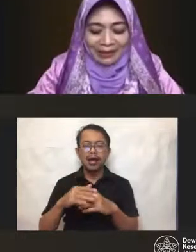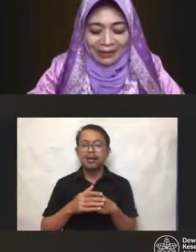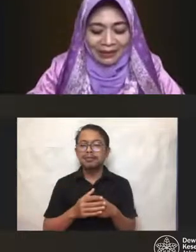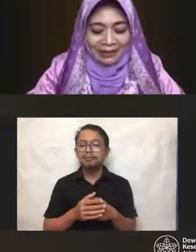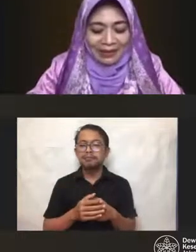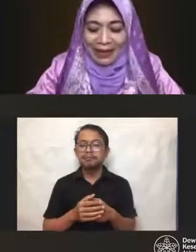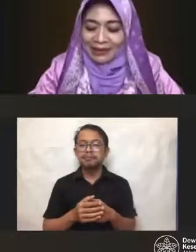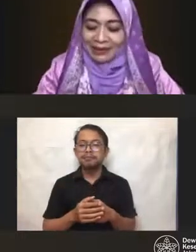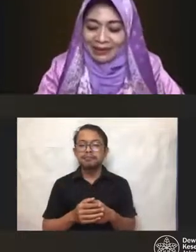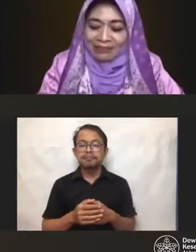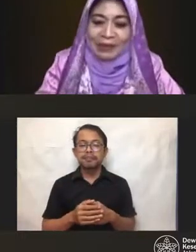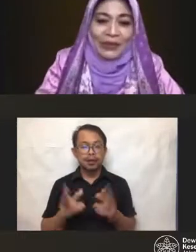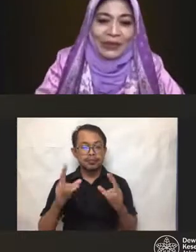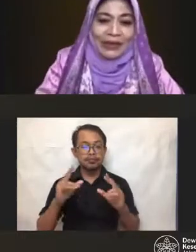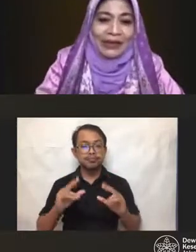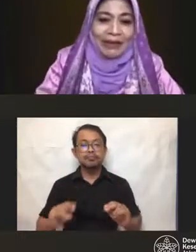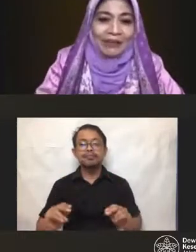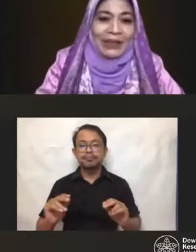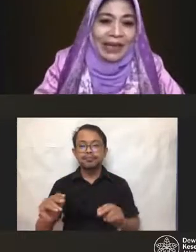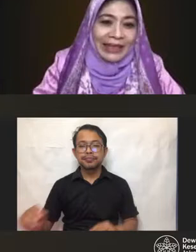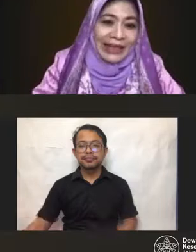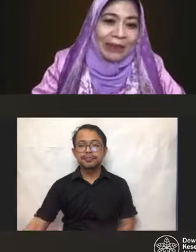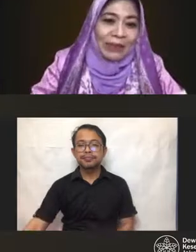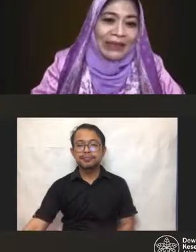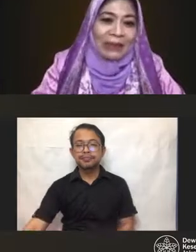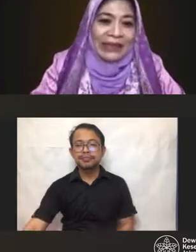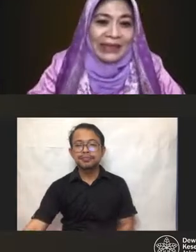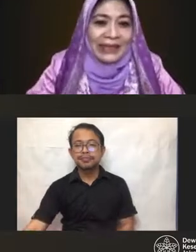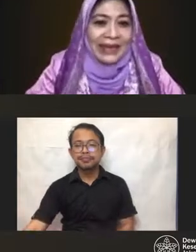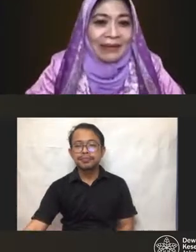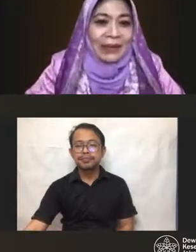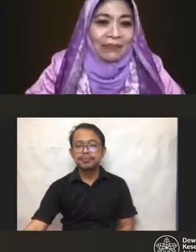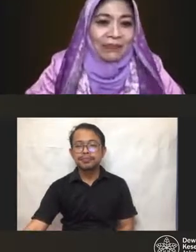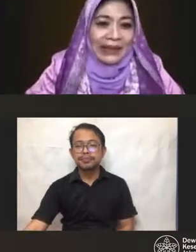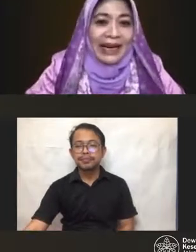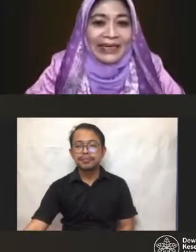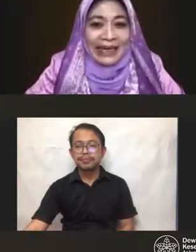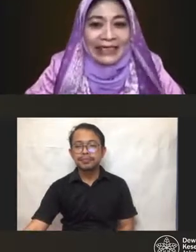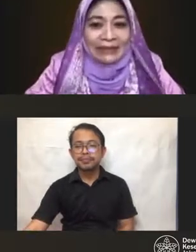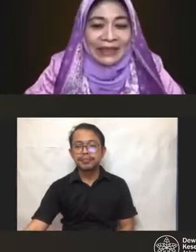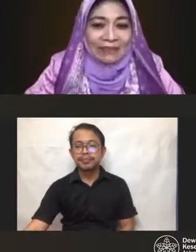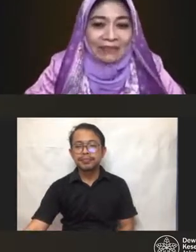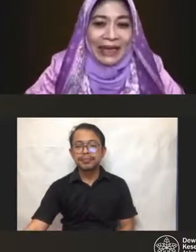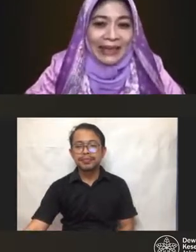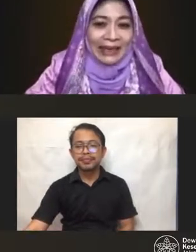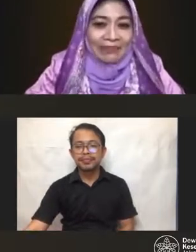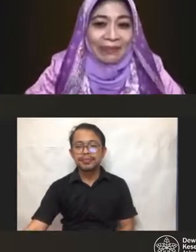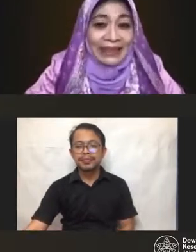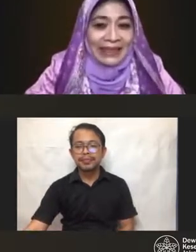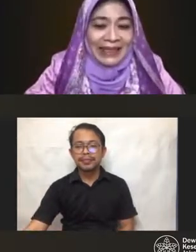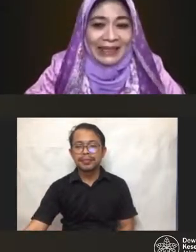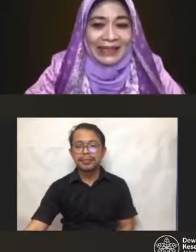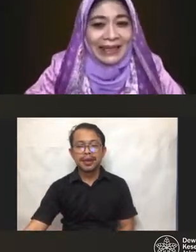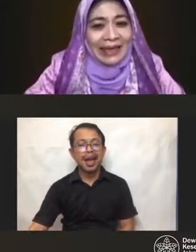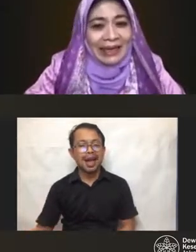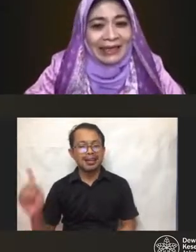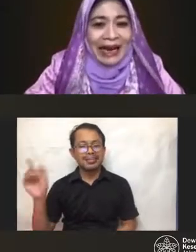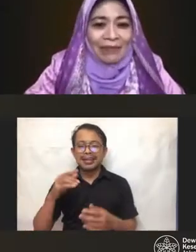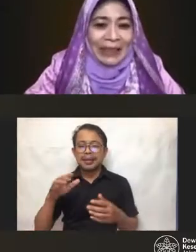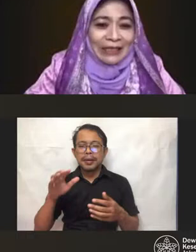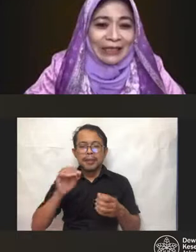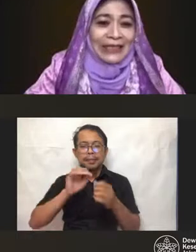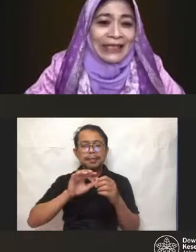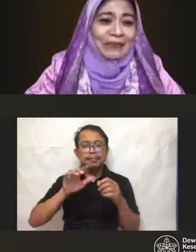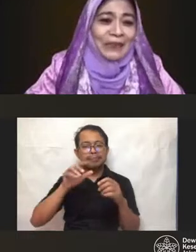menampilkan slide berikutnya yang, nah ini yang berita tentang peta radikalisme berdasarkan masjid ya. Jadi di